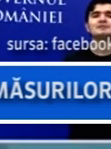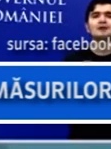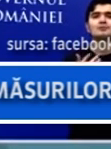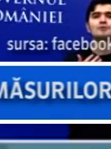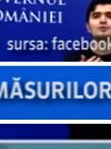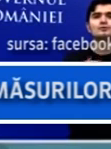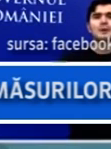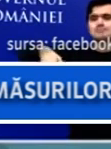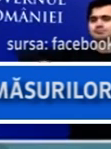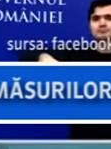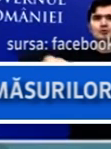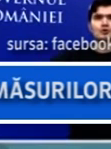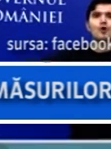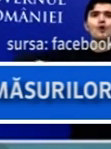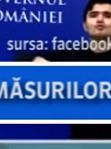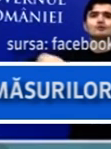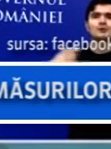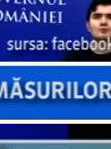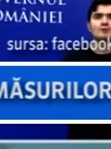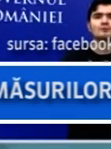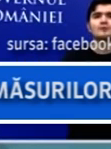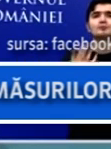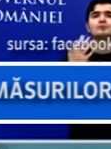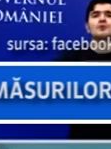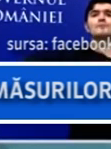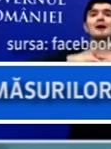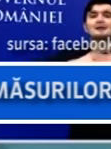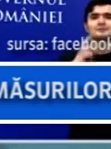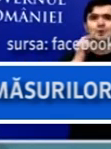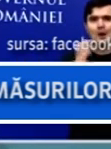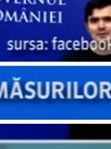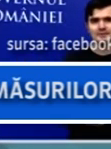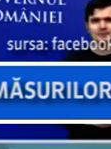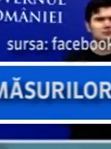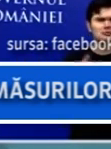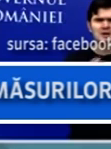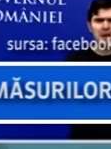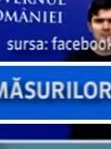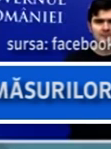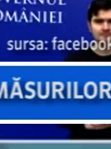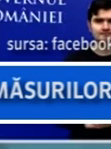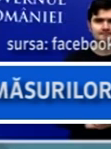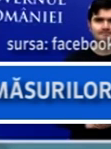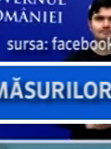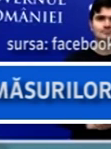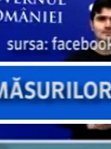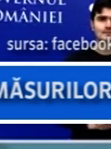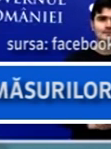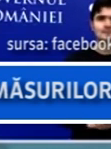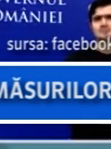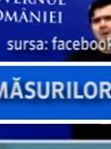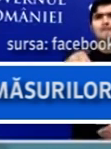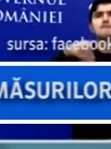de cumpărături la numărul maxim de persoane ce poate avea acces. Ce înseamnă acest lucru? În